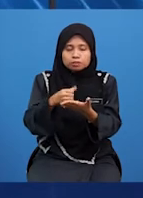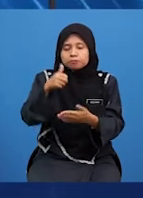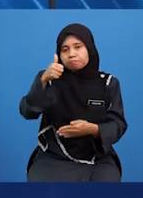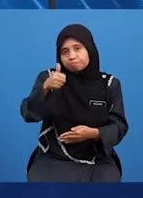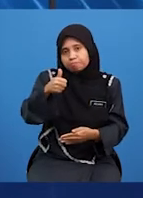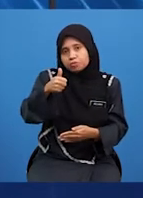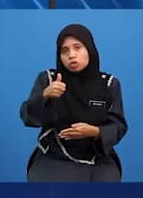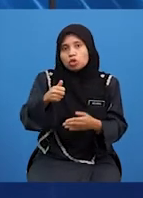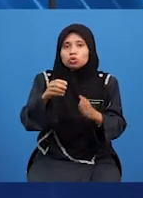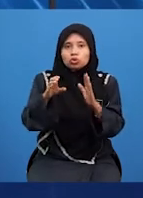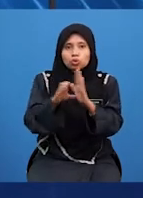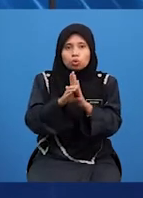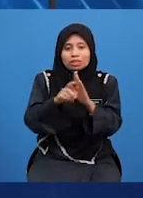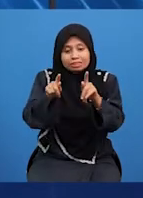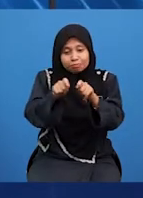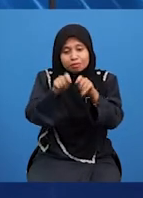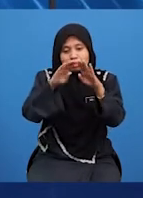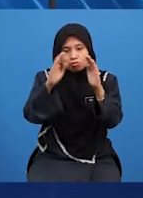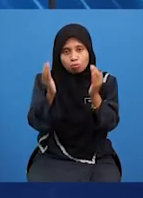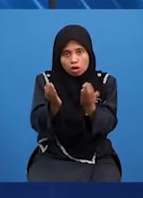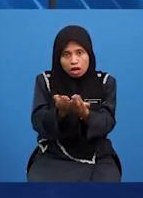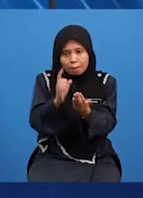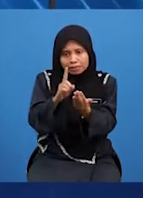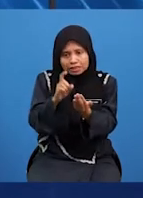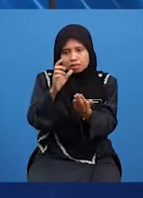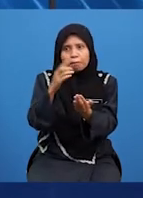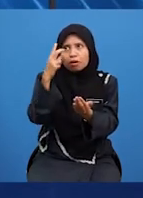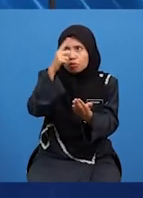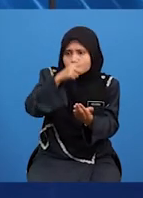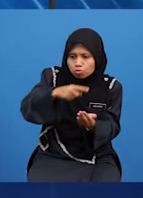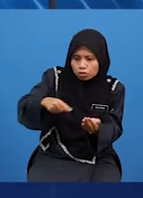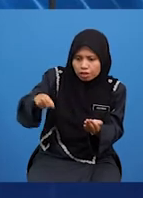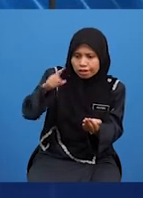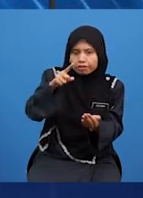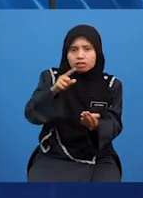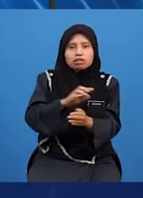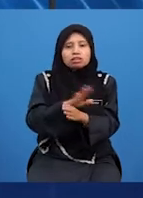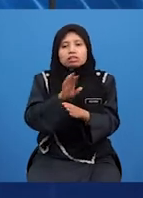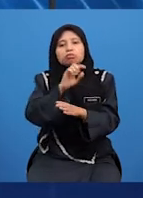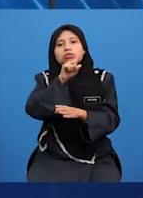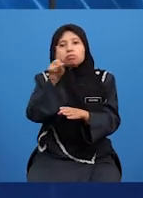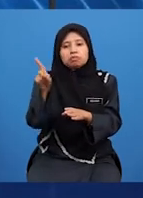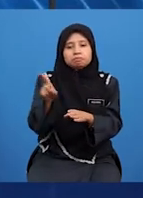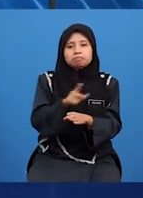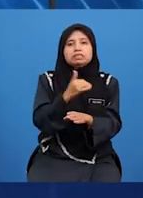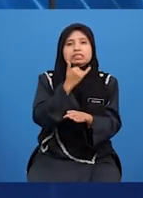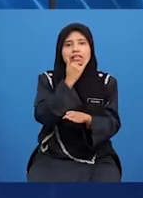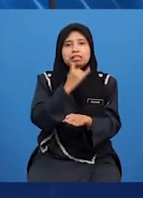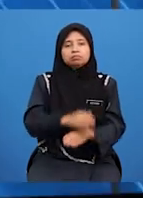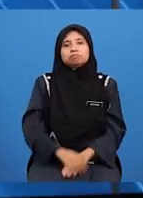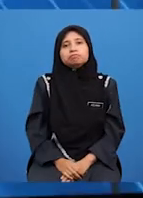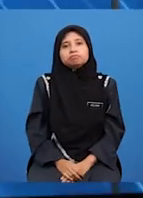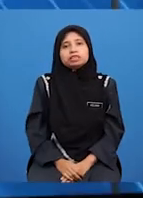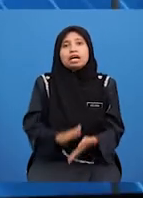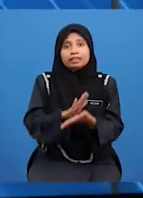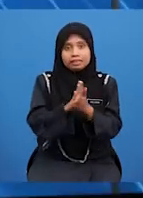kata nak lukis contohnya macam bola, nampaklah bulat dia. Betul. Kalau tidak, nanti nampak bola tu nampak lepis. Jadi dua dimensi saja, Cikgu